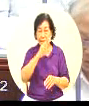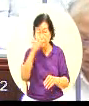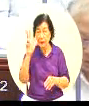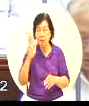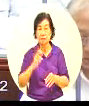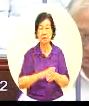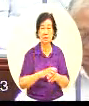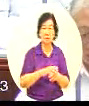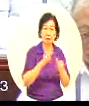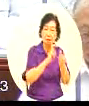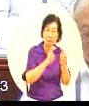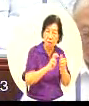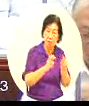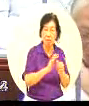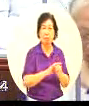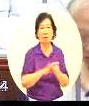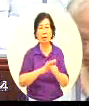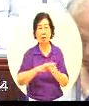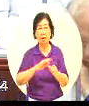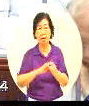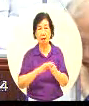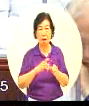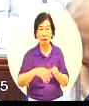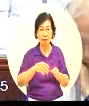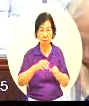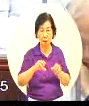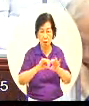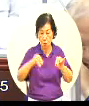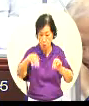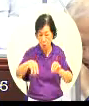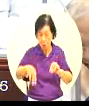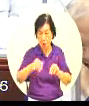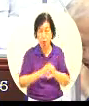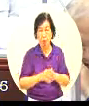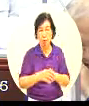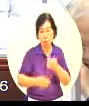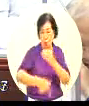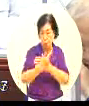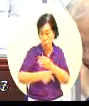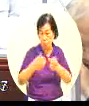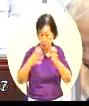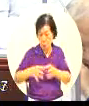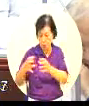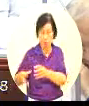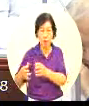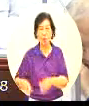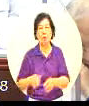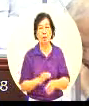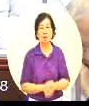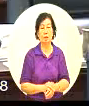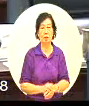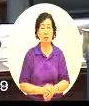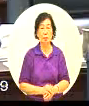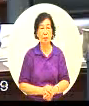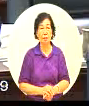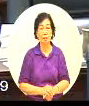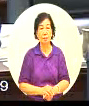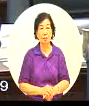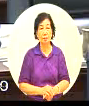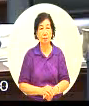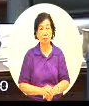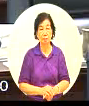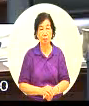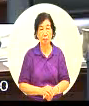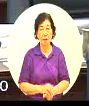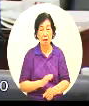要赶紧来把它设立起来，这是我们目前爱卡赶紧爱做的。 好，我是讲咧啦，唔免当一直